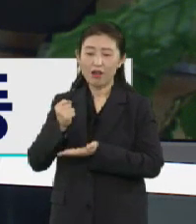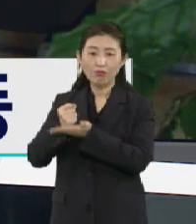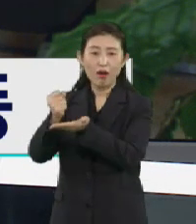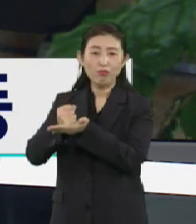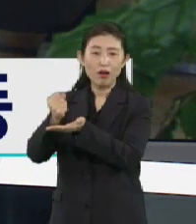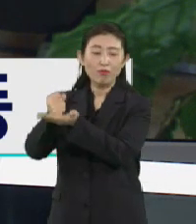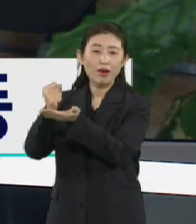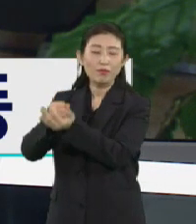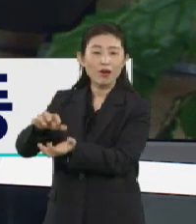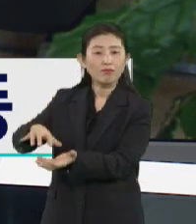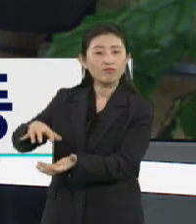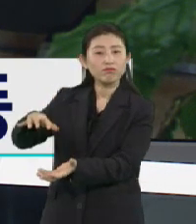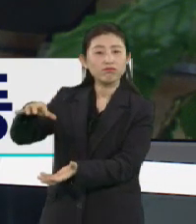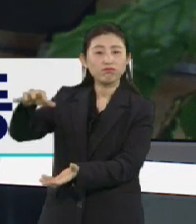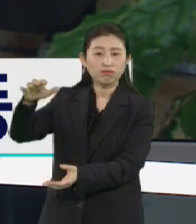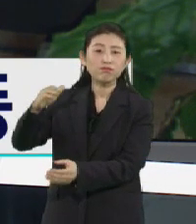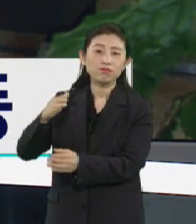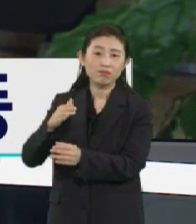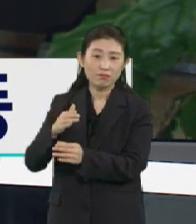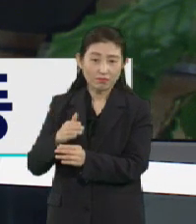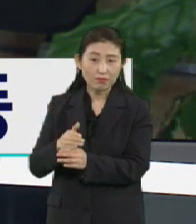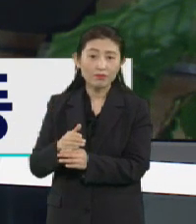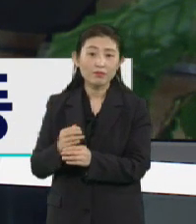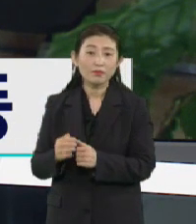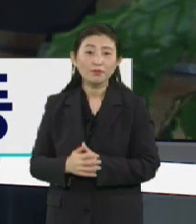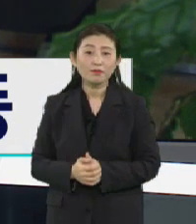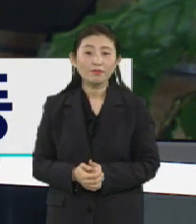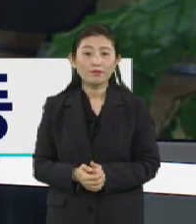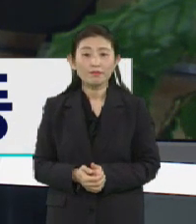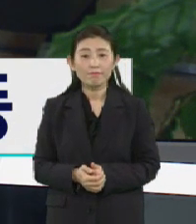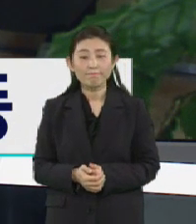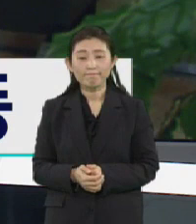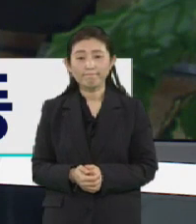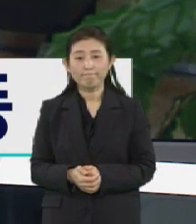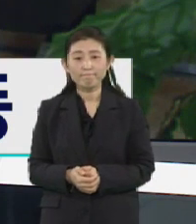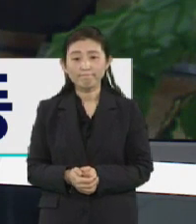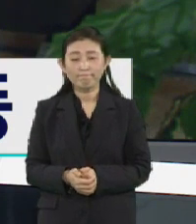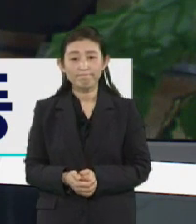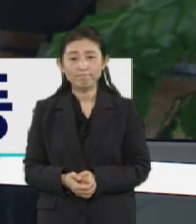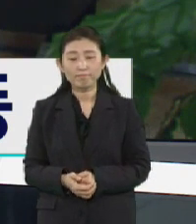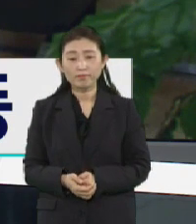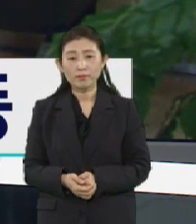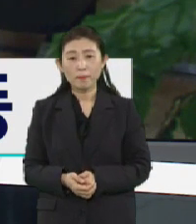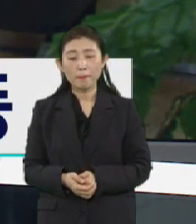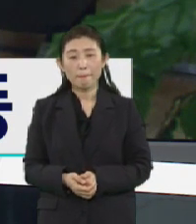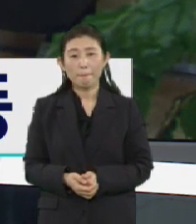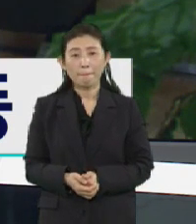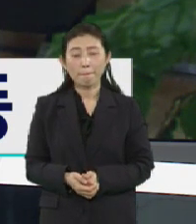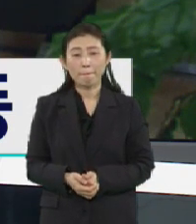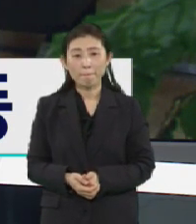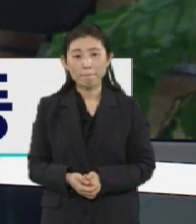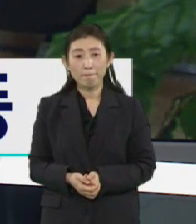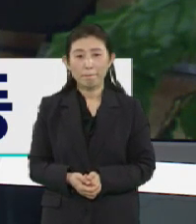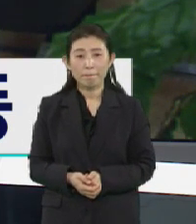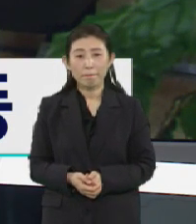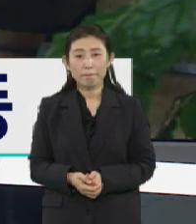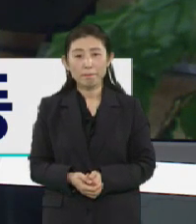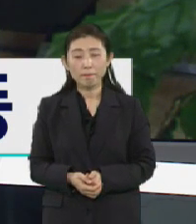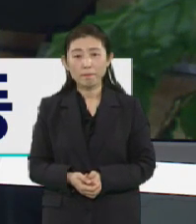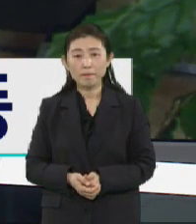단기 금융 상품인 MMF나 예적금 상품 가입액은 큰 폭으로 증가하는 추세입니다. 김건교